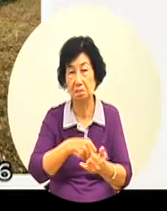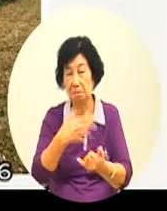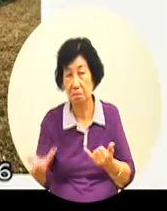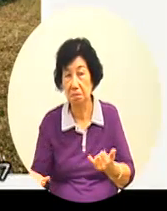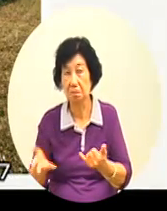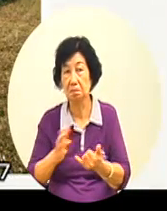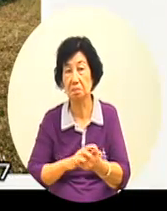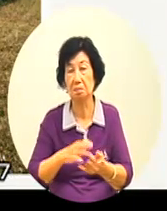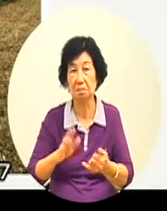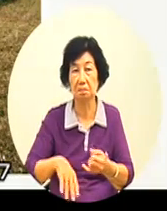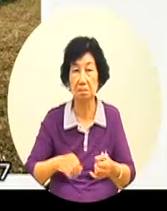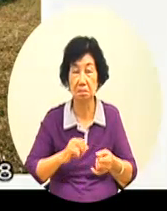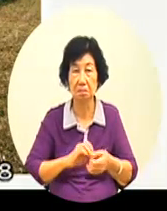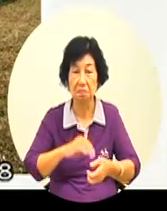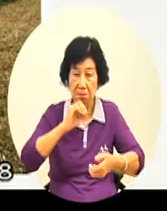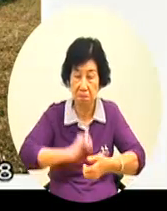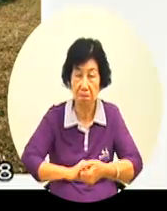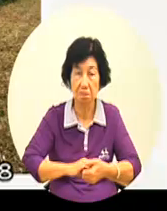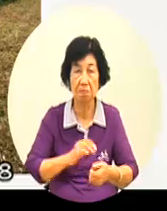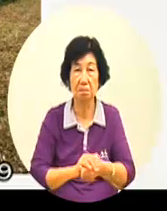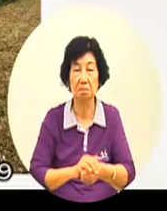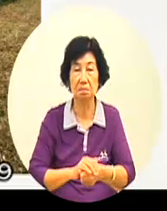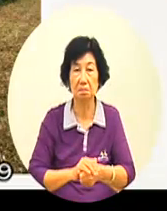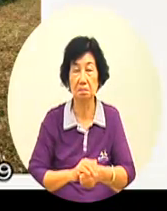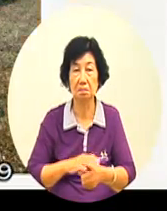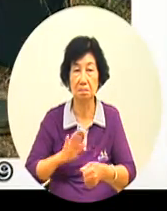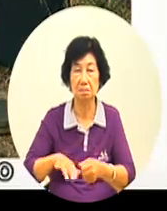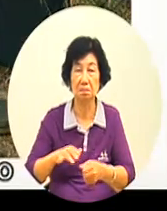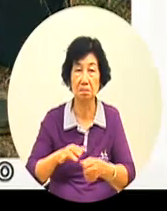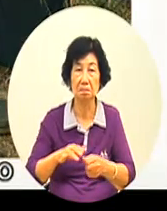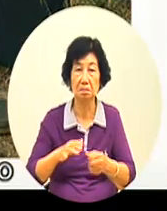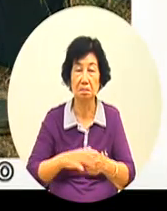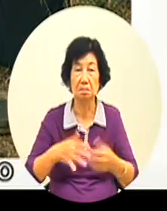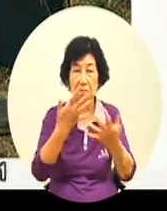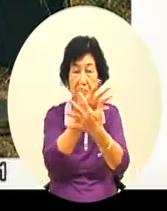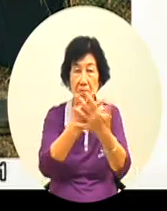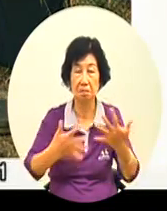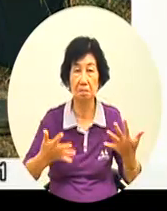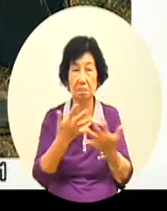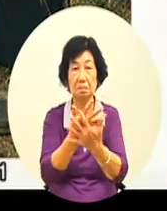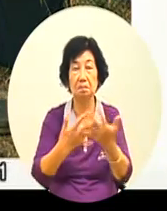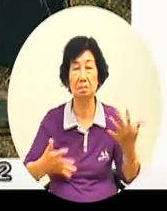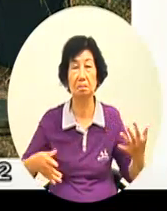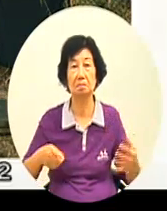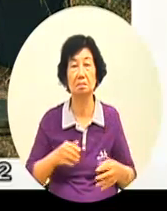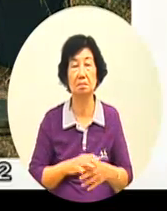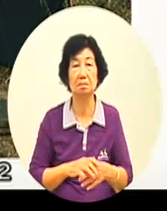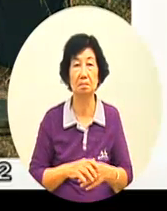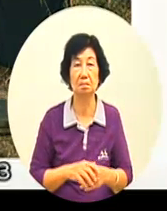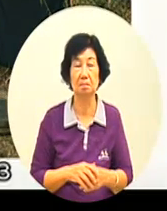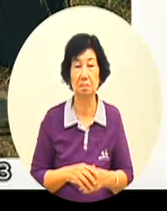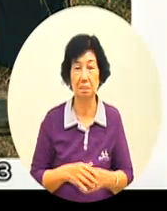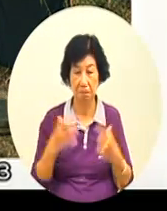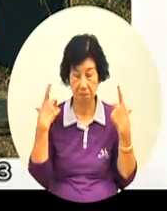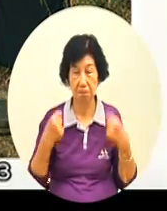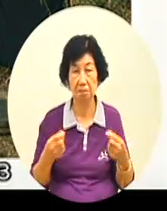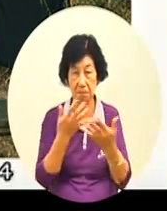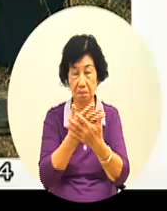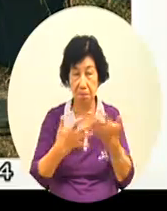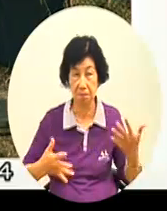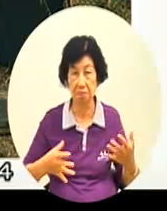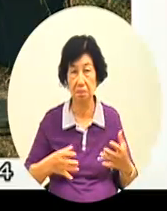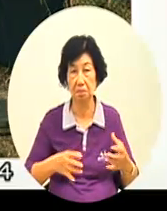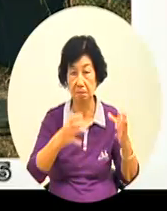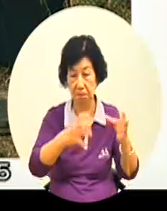死在那边哈，它无法透风，本来是个网状的嘛，你看这是网状的嘛，那我们的护垫